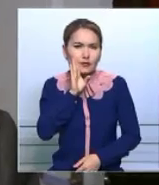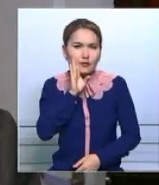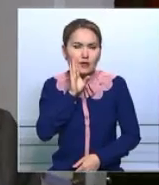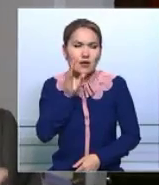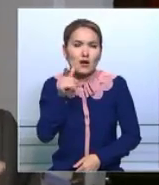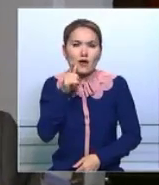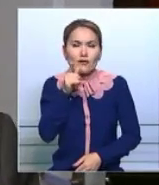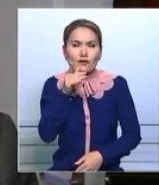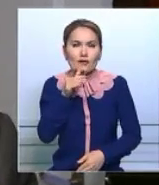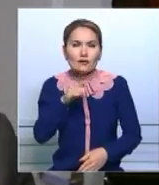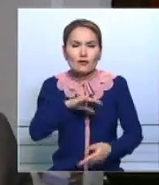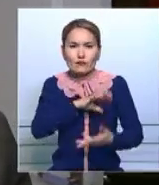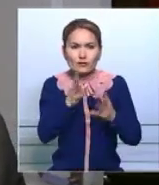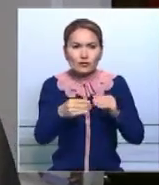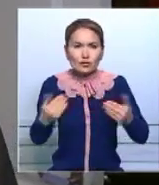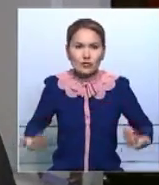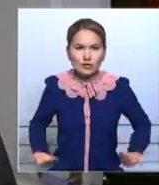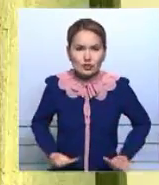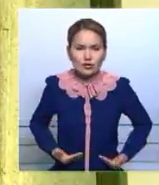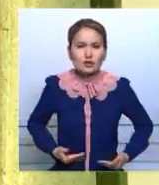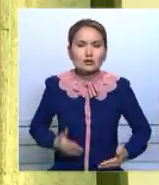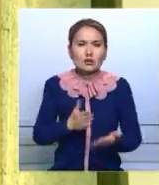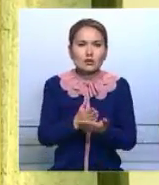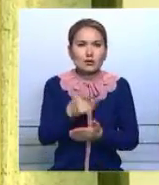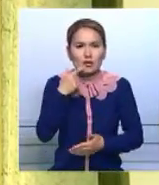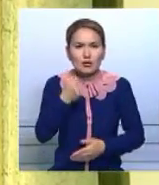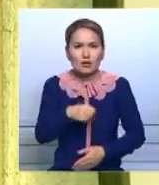всех лет служения в армии.